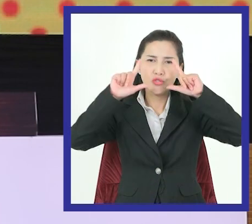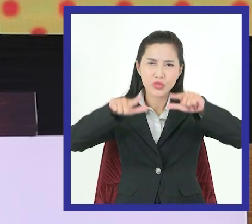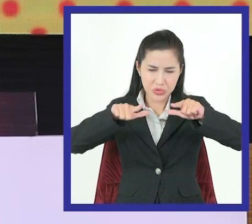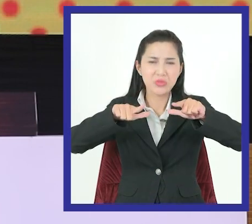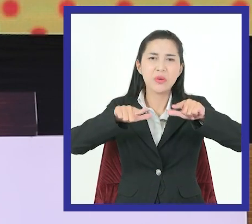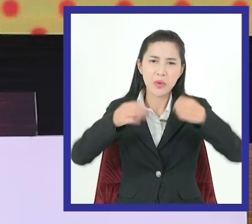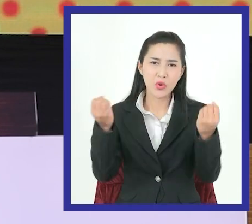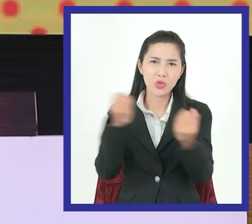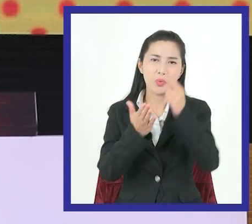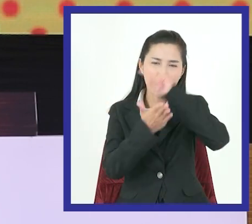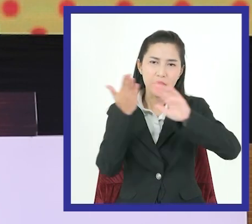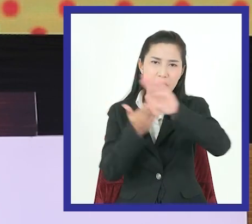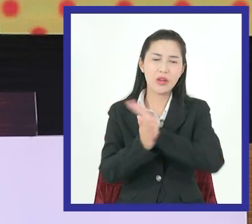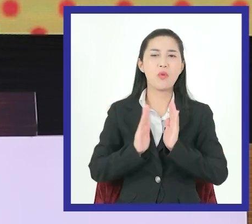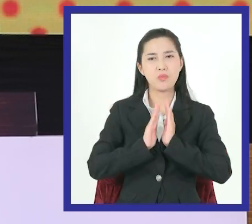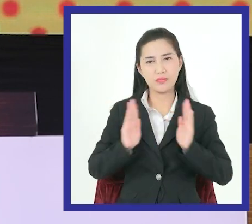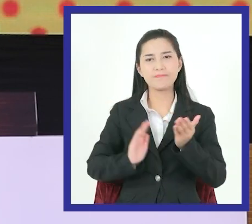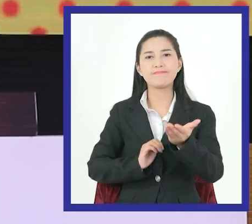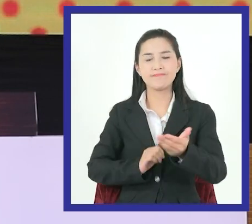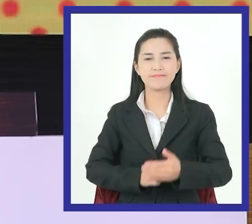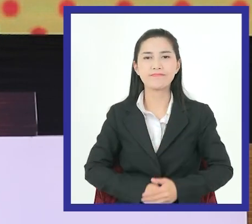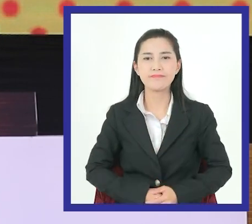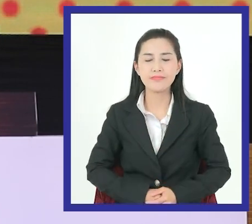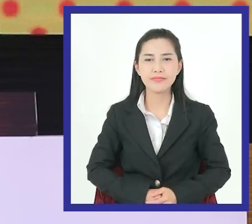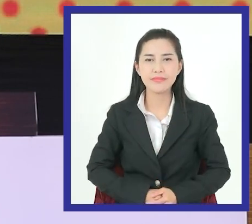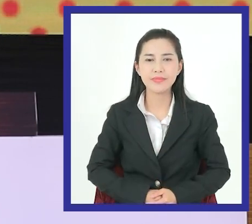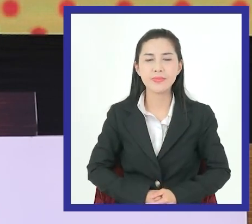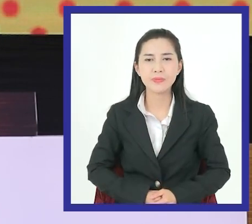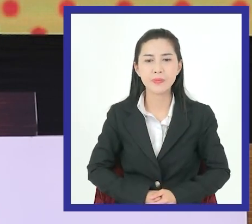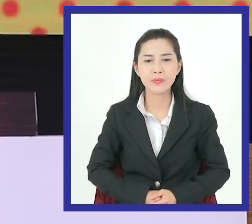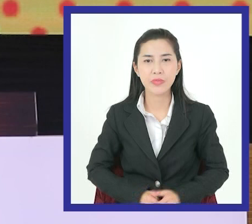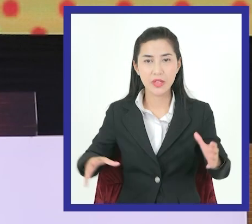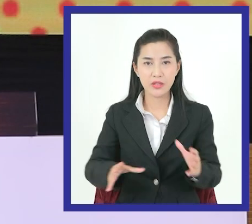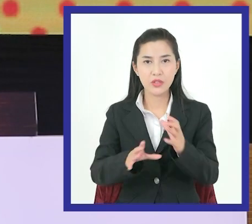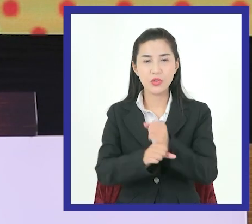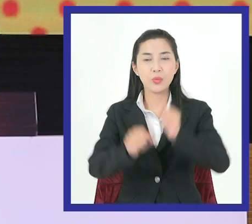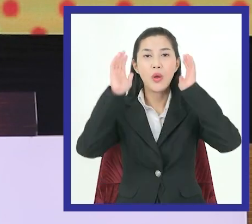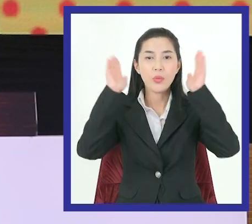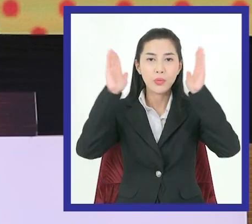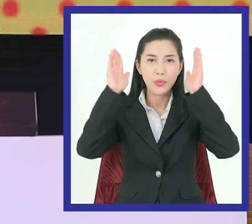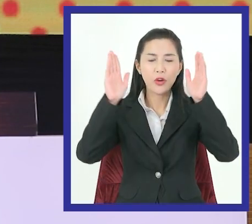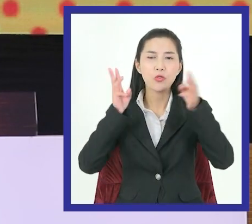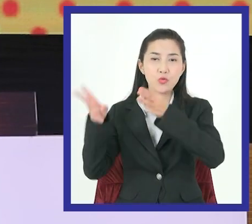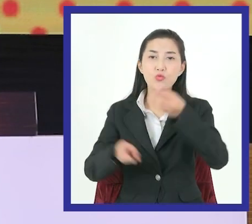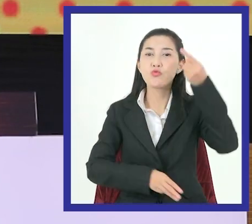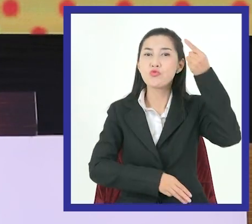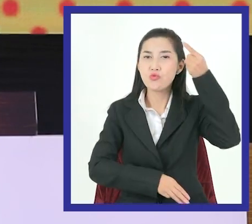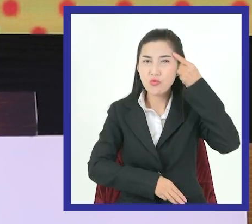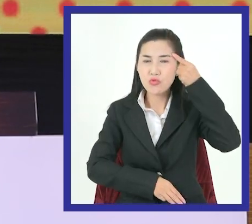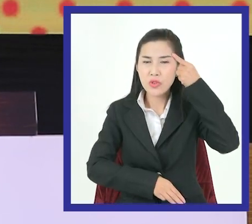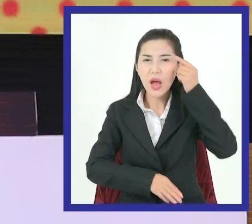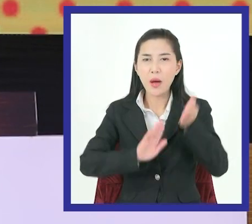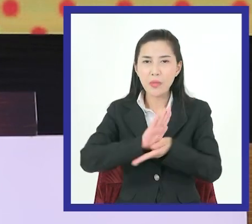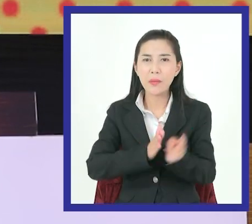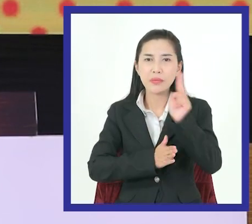ขอบคุณครับท่านวสันพงคือบฑิตนะครับได้สรุปการอภิปรายลงด้วยข้อคิดที่เอาไปใช้กัน